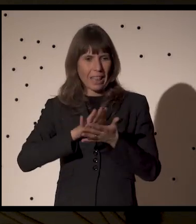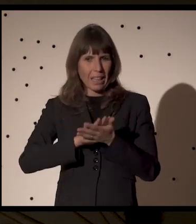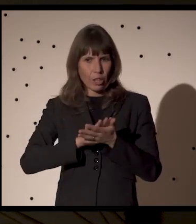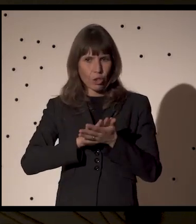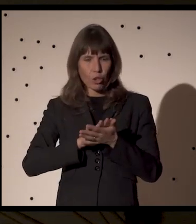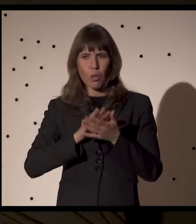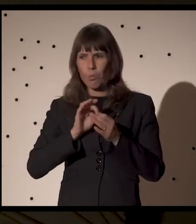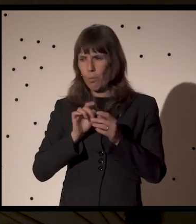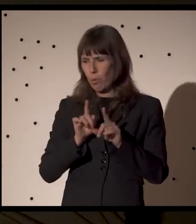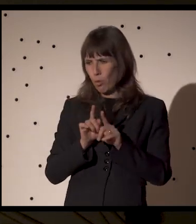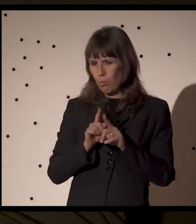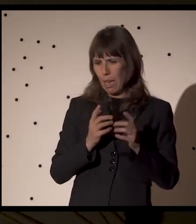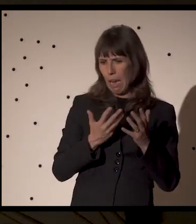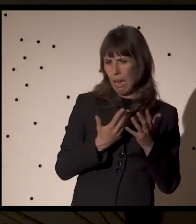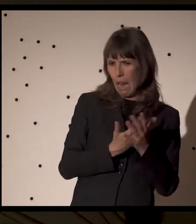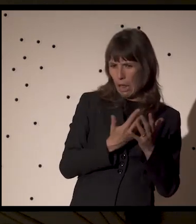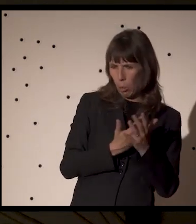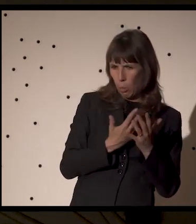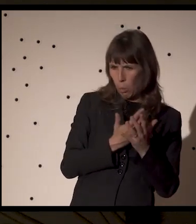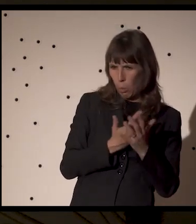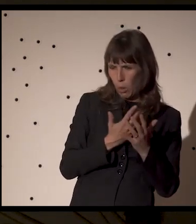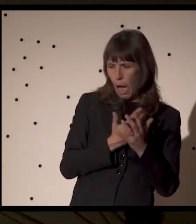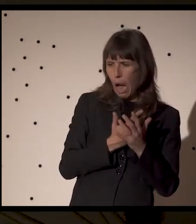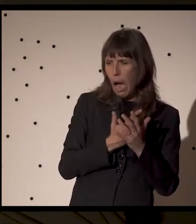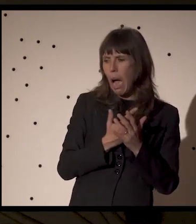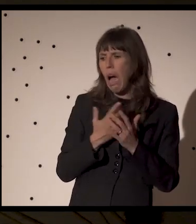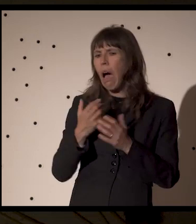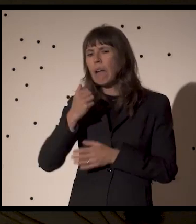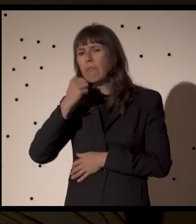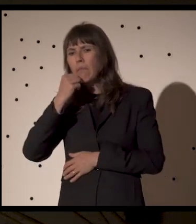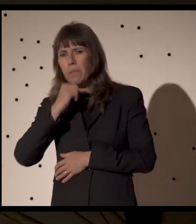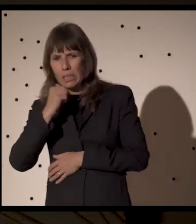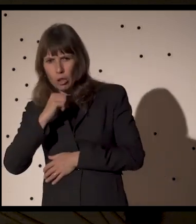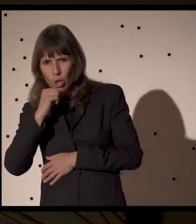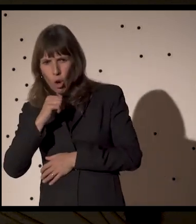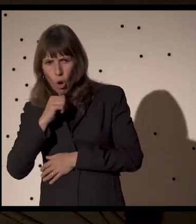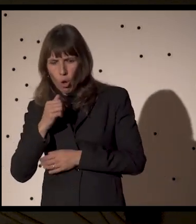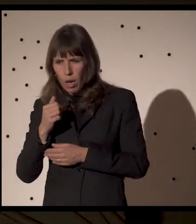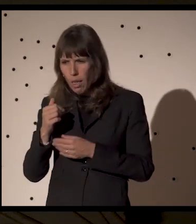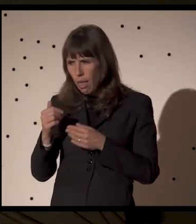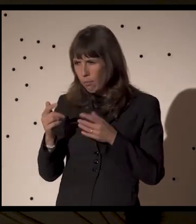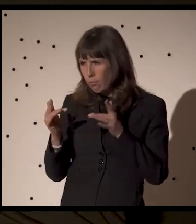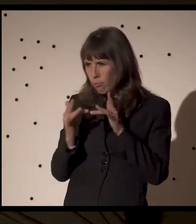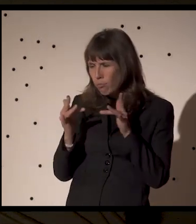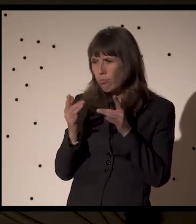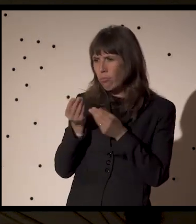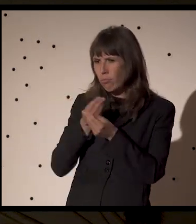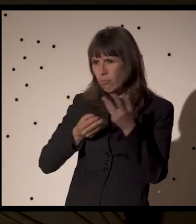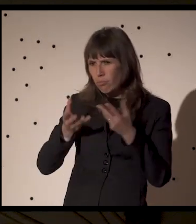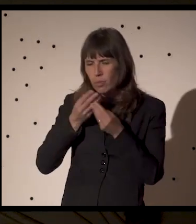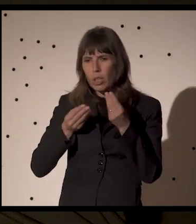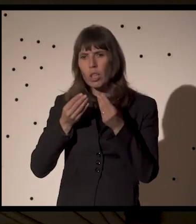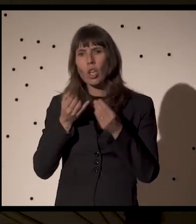natura tra naturalità e finzione L'ultimo lavoro in esterna